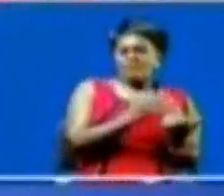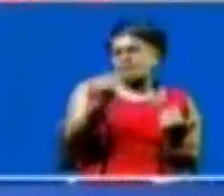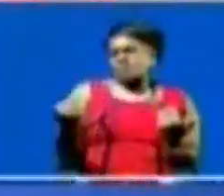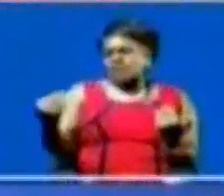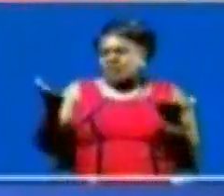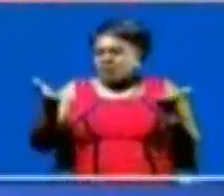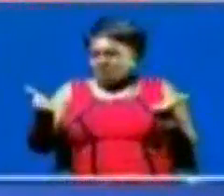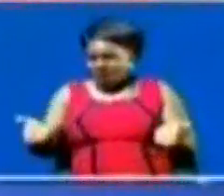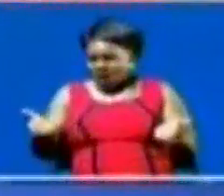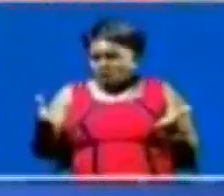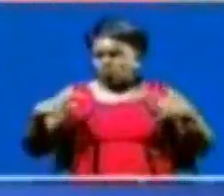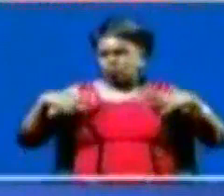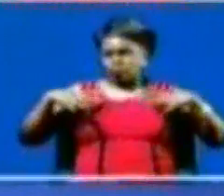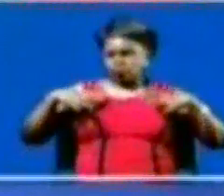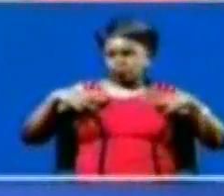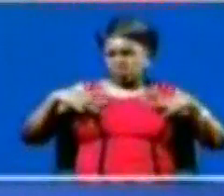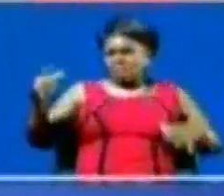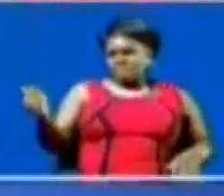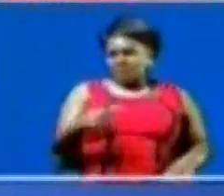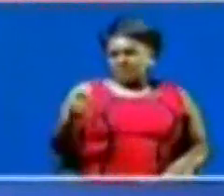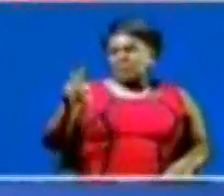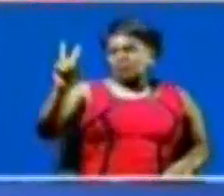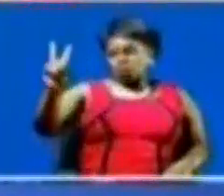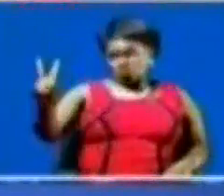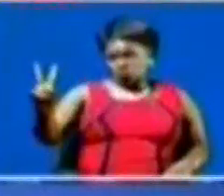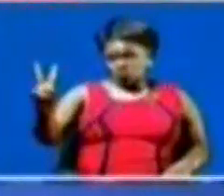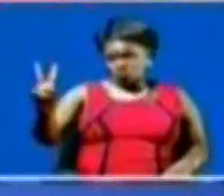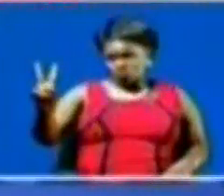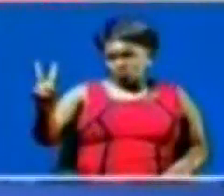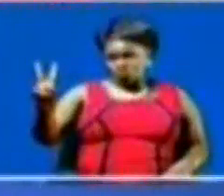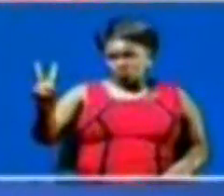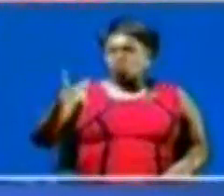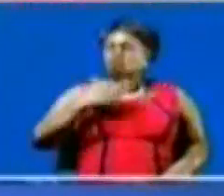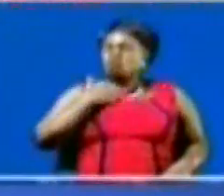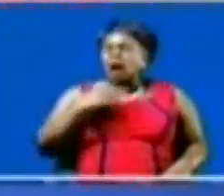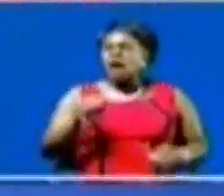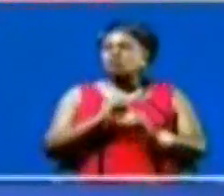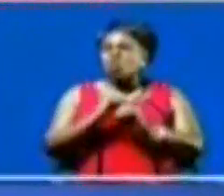Sasa hivi tuko likizo ya miezi miwili katika mashule zetu, na